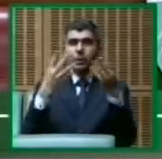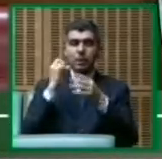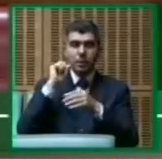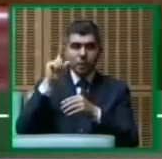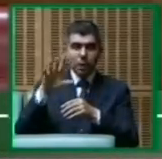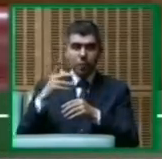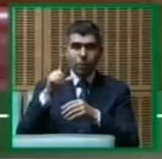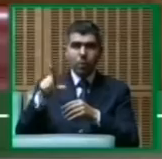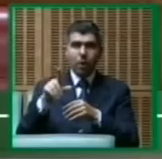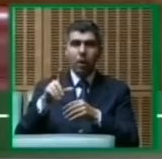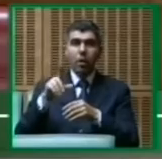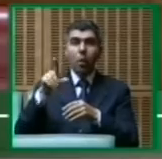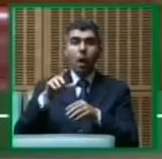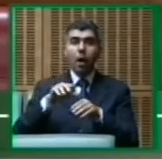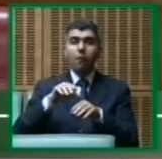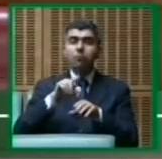المخطط المديري